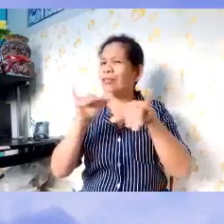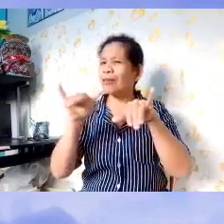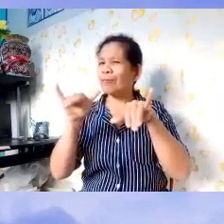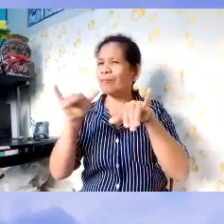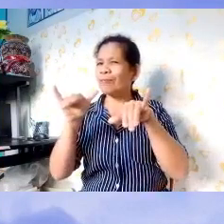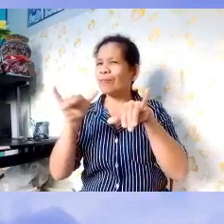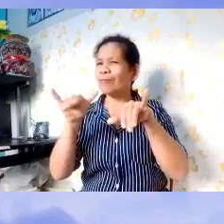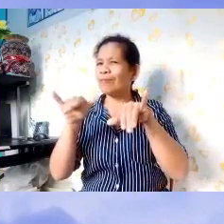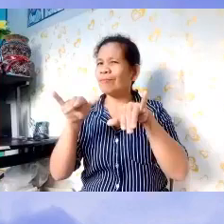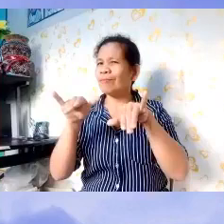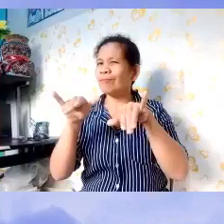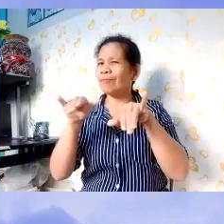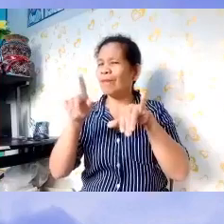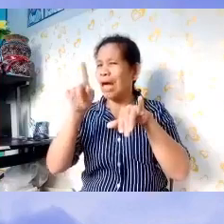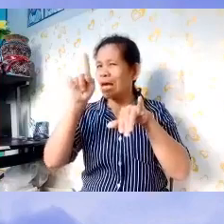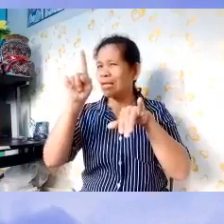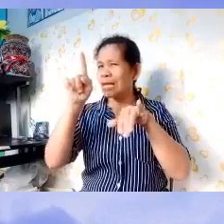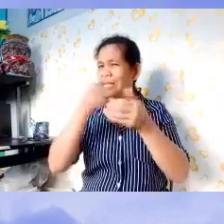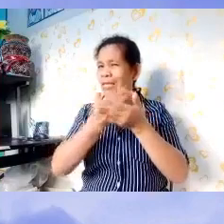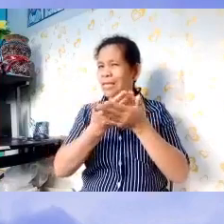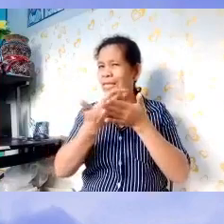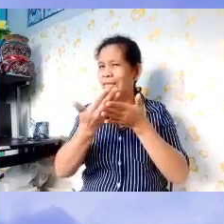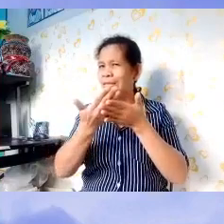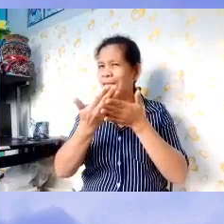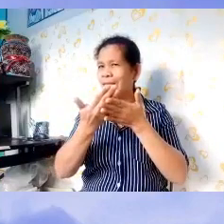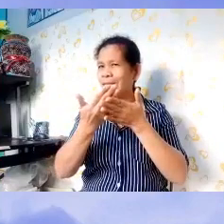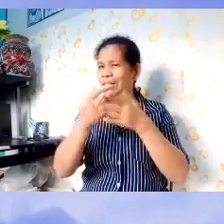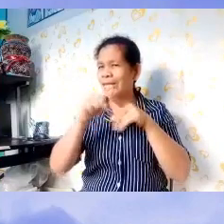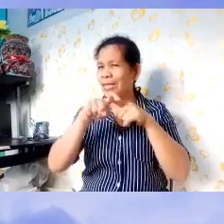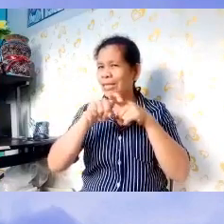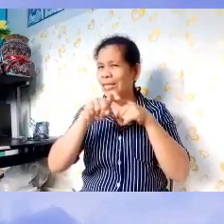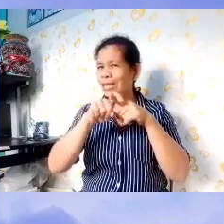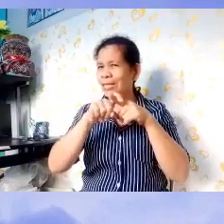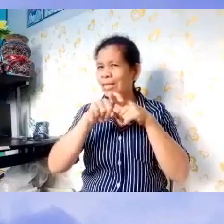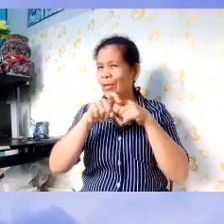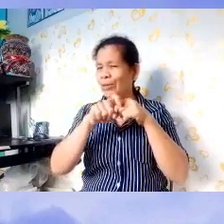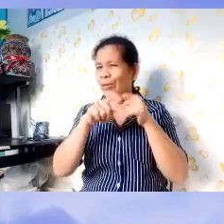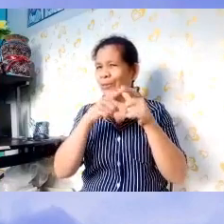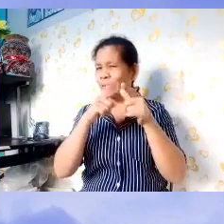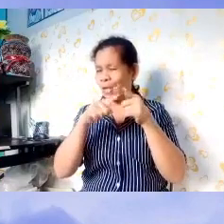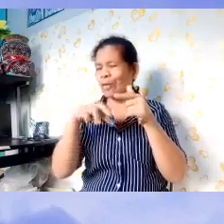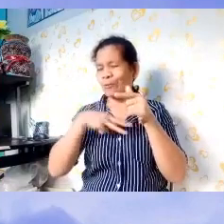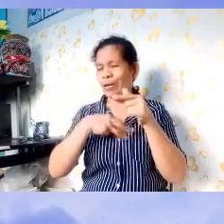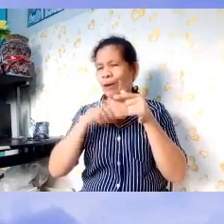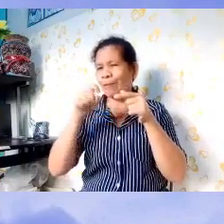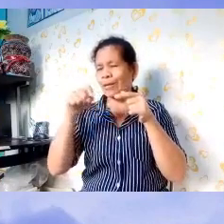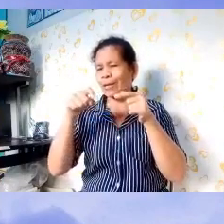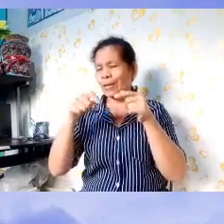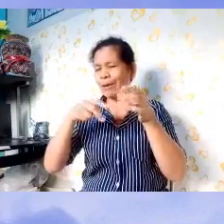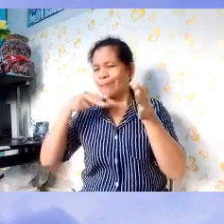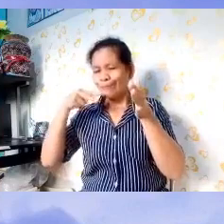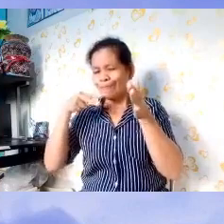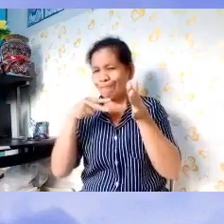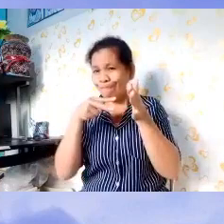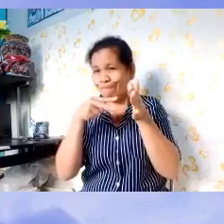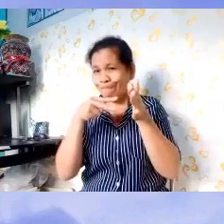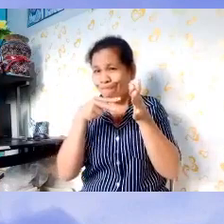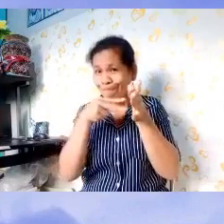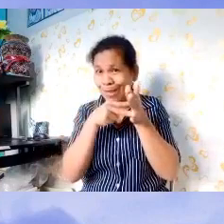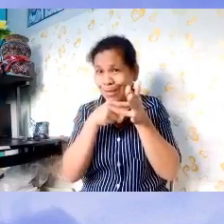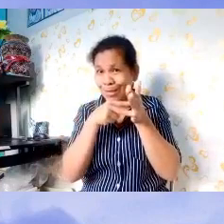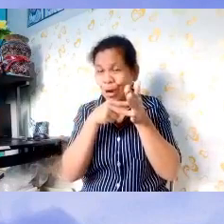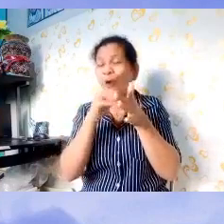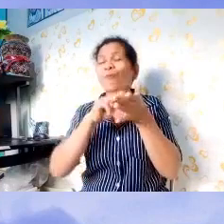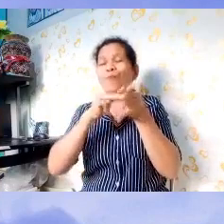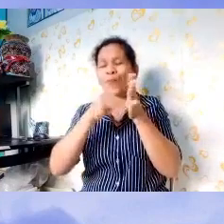isang kasangkapan. Sa bawat hakbang natin, mga kapatid, tayo'y nakakonek sa buhay